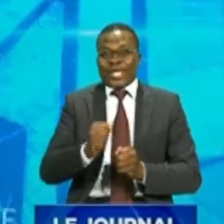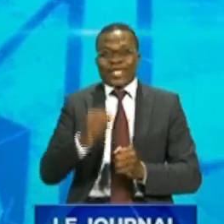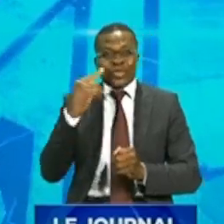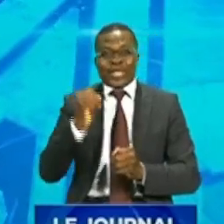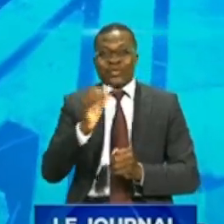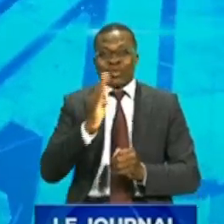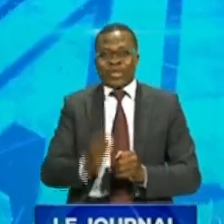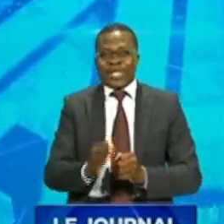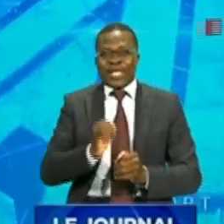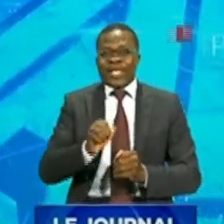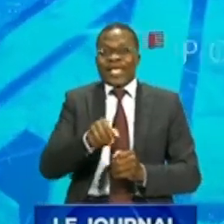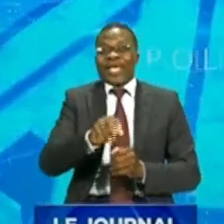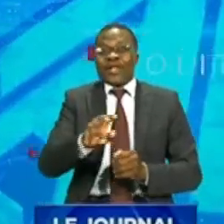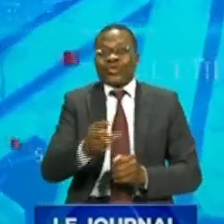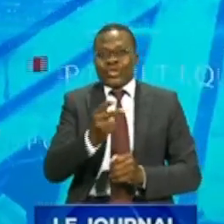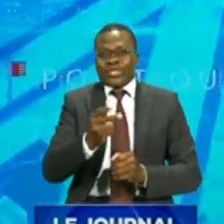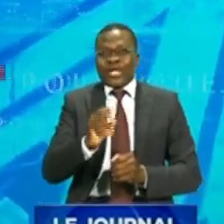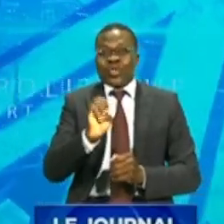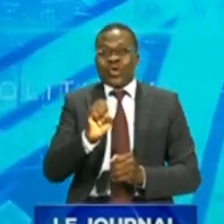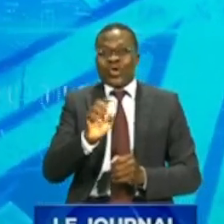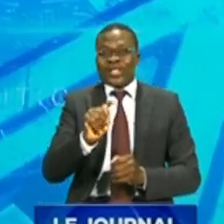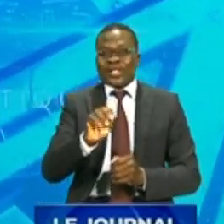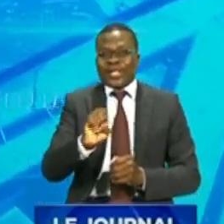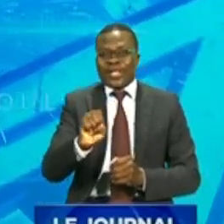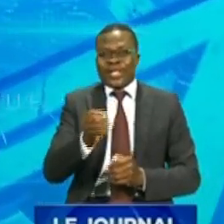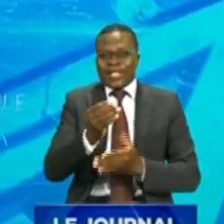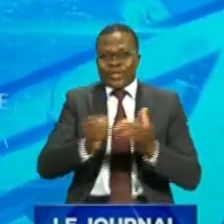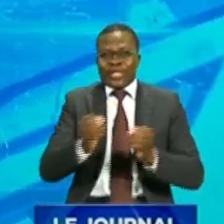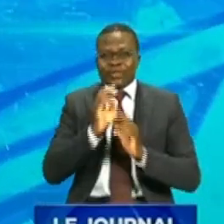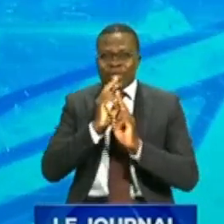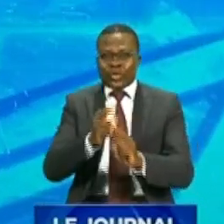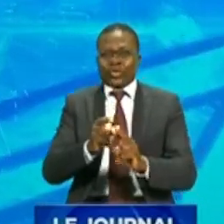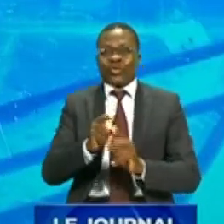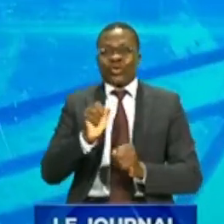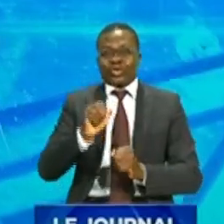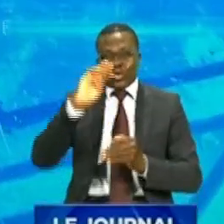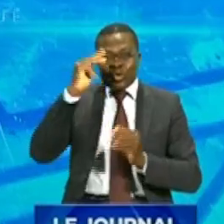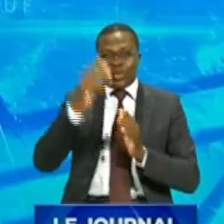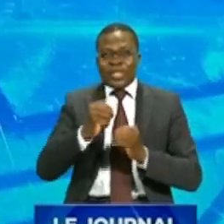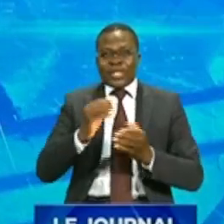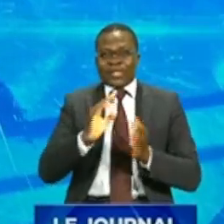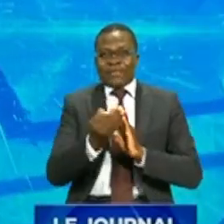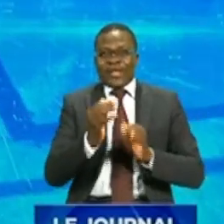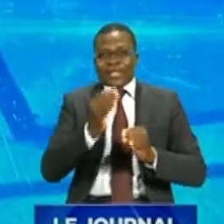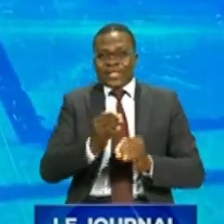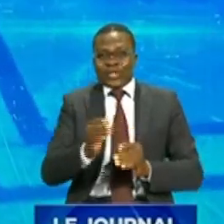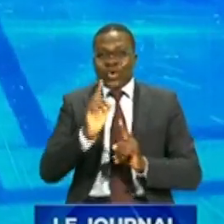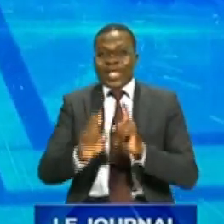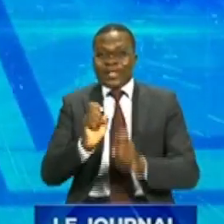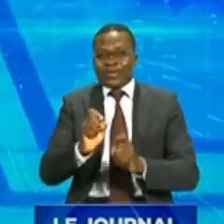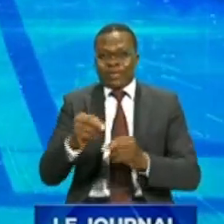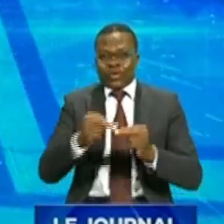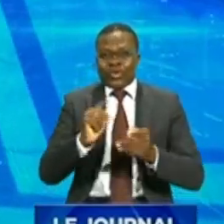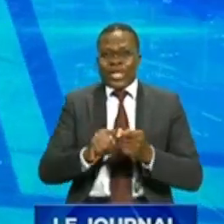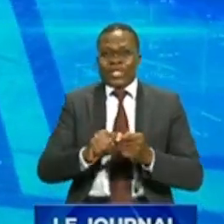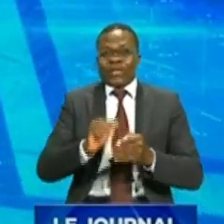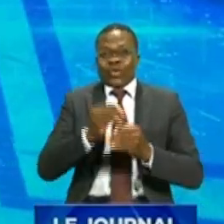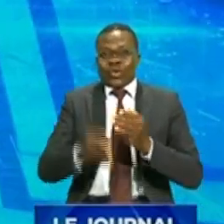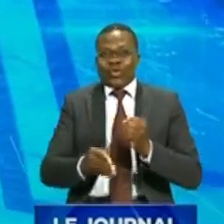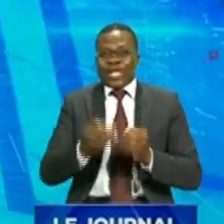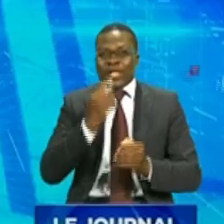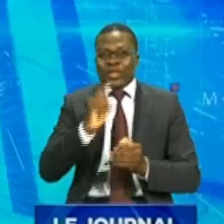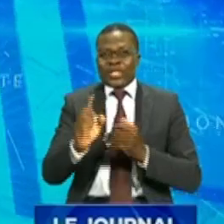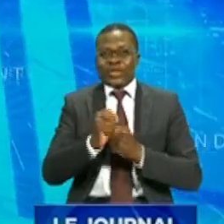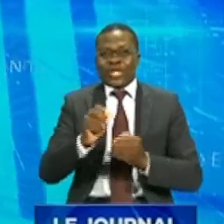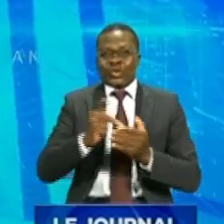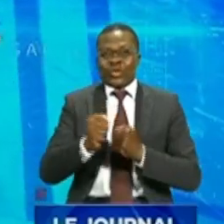Bénin et Angèle Toboula de ETélé, voici un extrait des réponses de Benjamin Rumpati face à la série de questions relatives au bilan de l'exécution